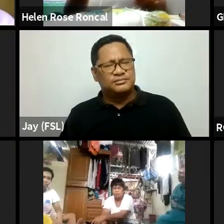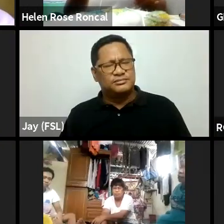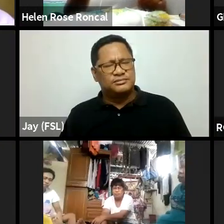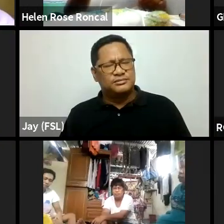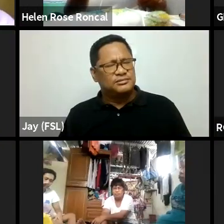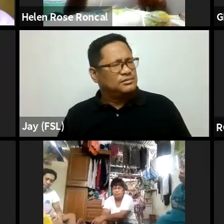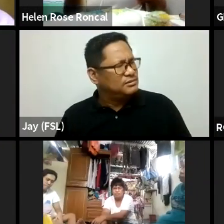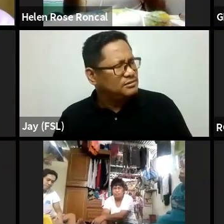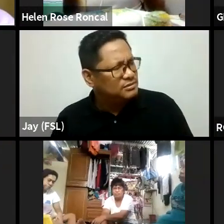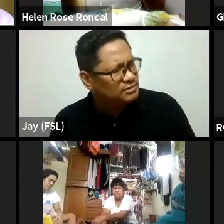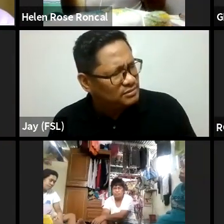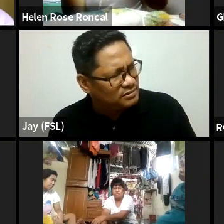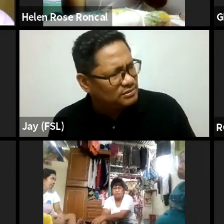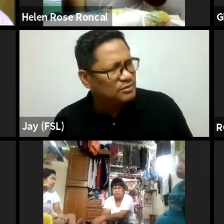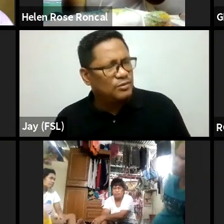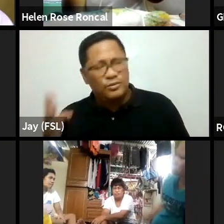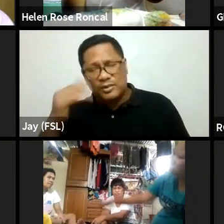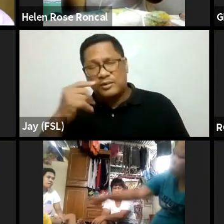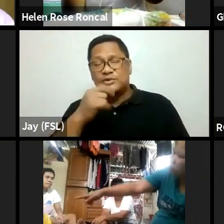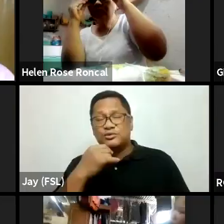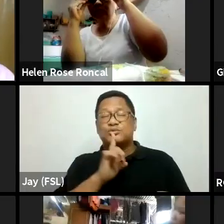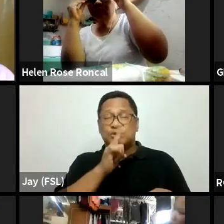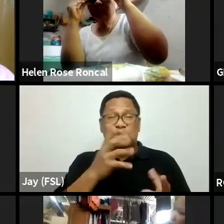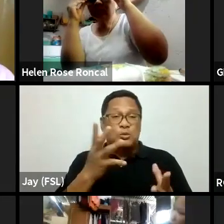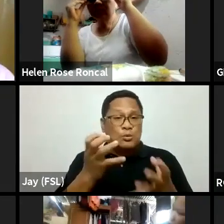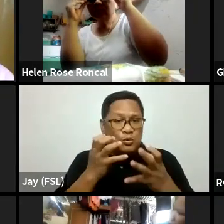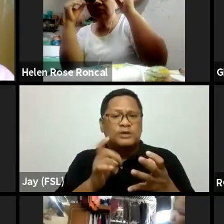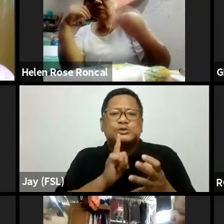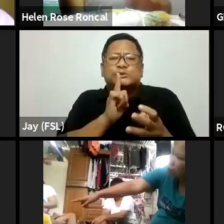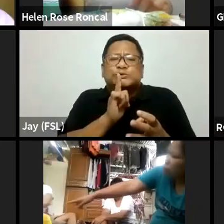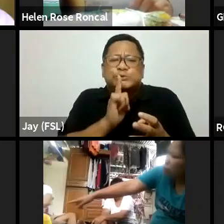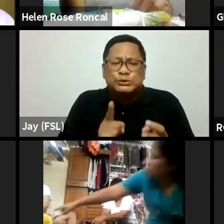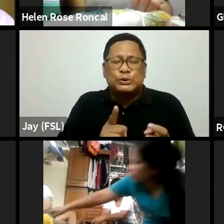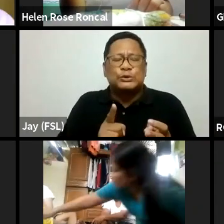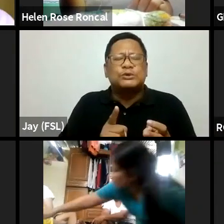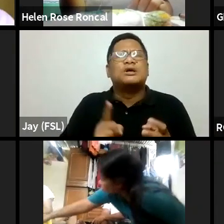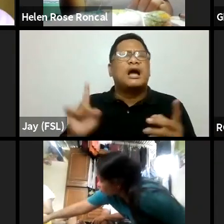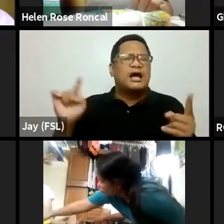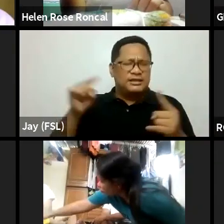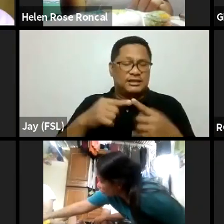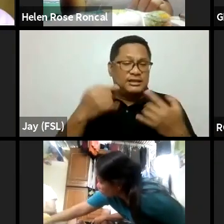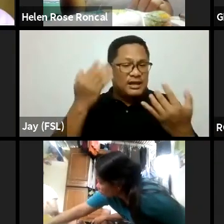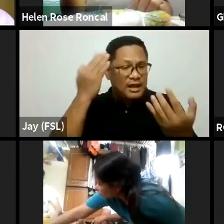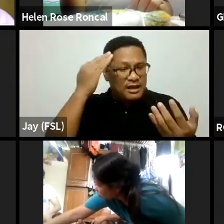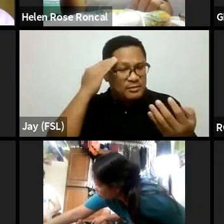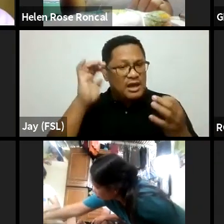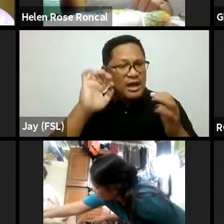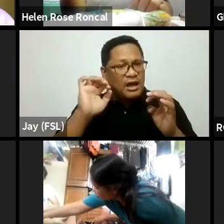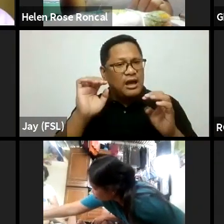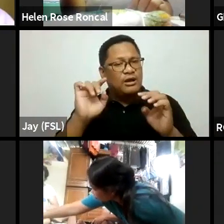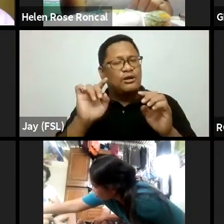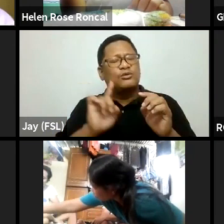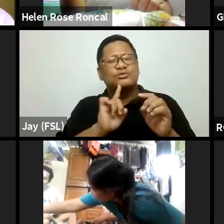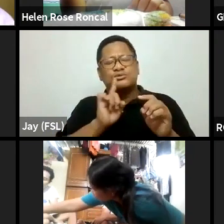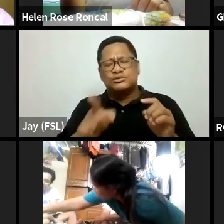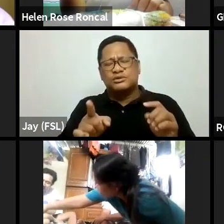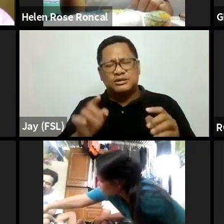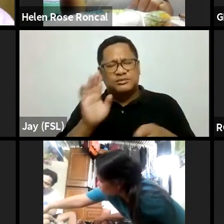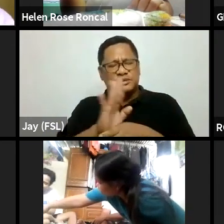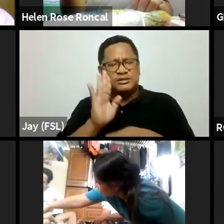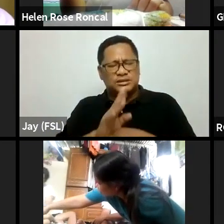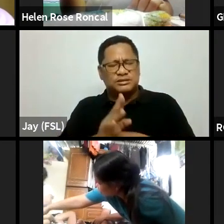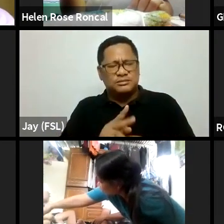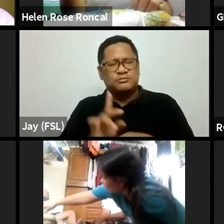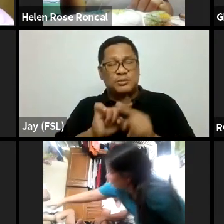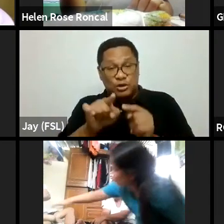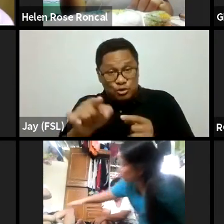gusto ko kasi yung sigurado na bago ko sabihin na alam ko na talaga siyang pasukin. Hindi. Alam